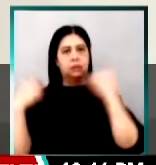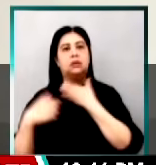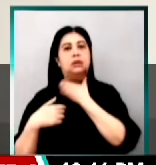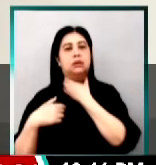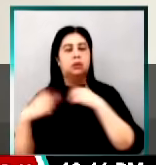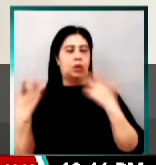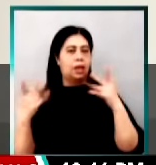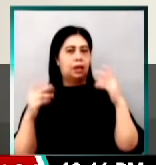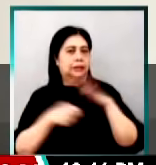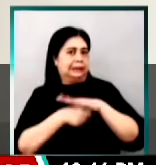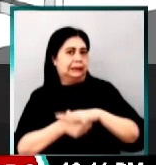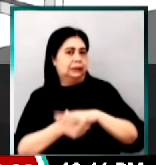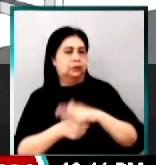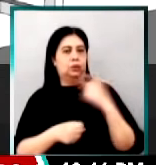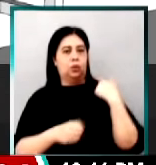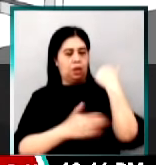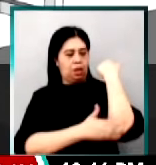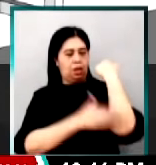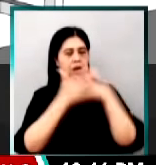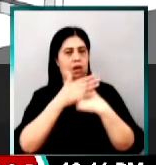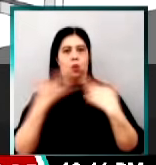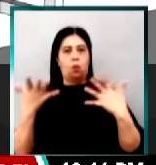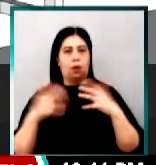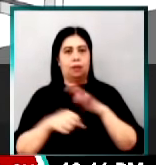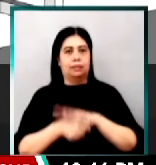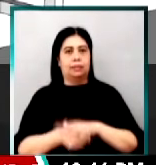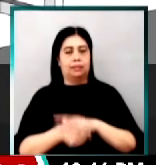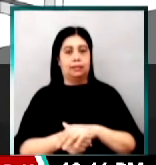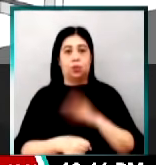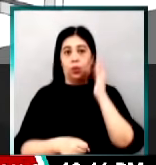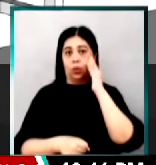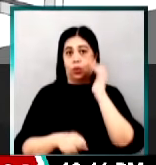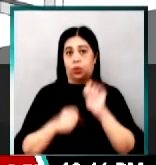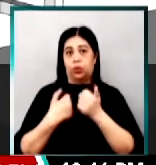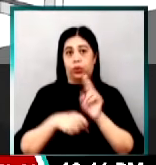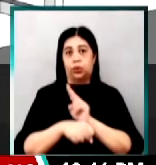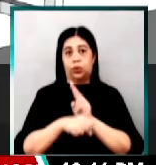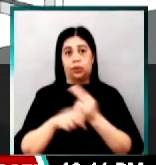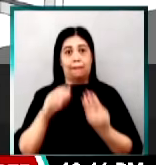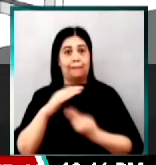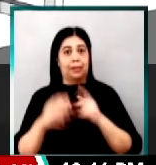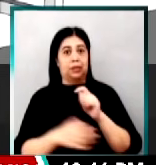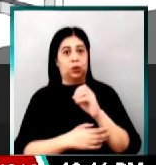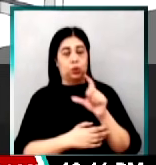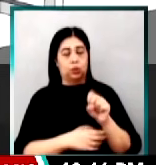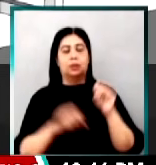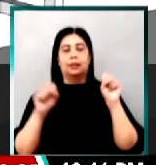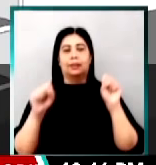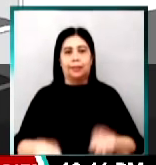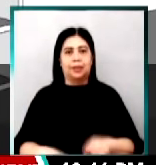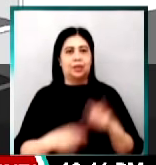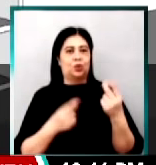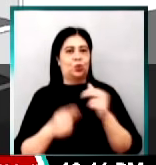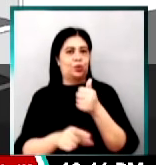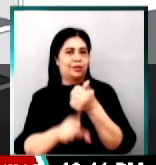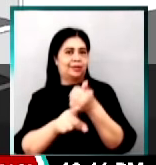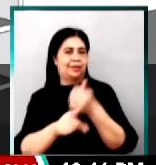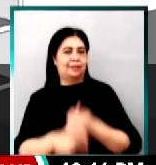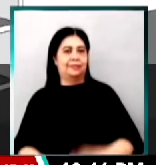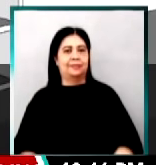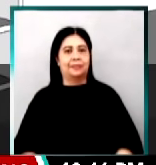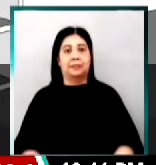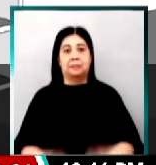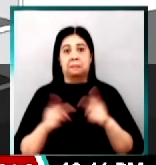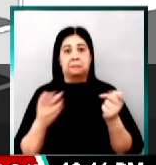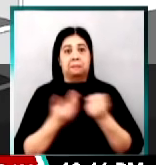strain din sa arms mo. Sa mga marunong gumamit ng basic tools, pwede rin mag-do it yourself. Yung pinakasimple lang, from